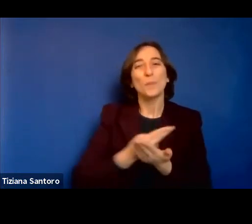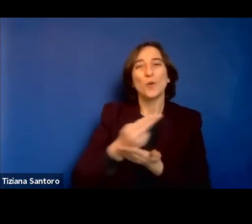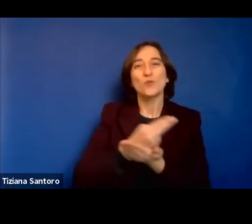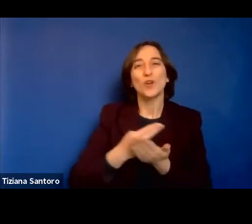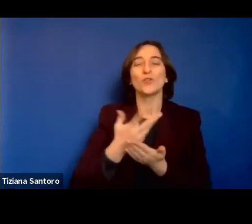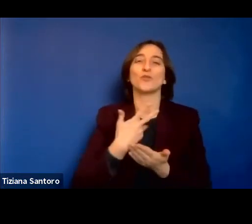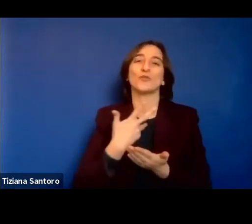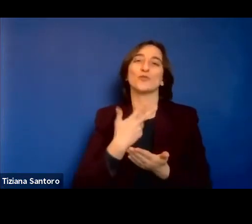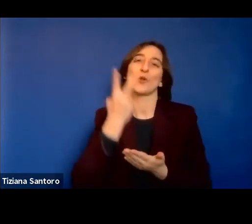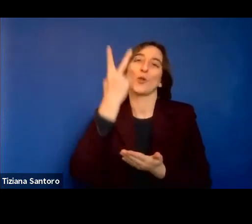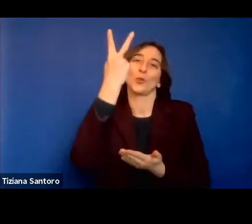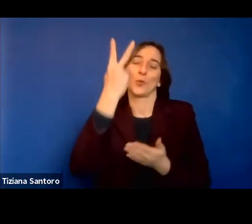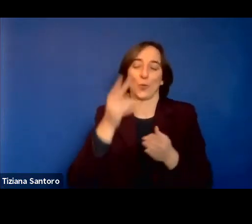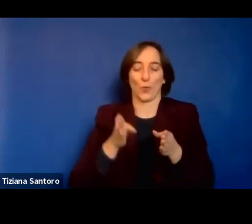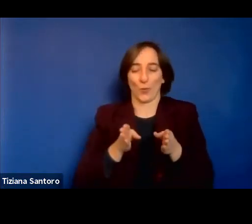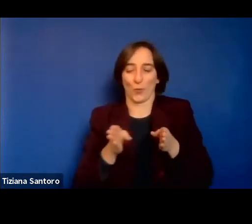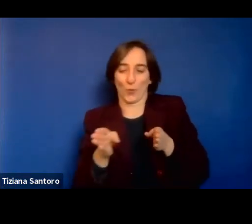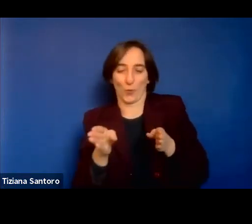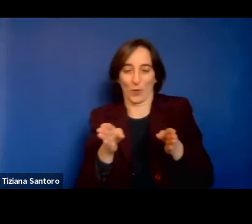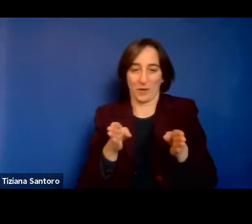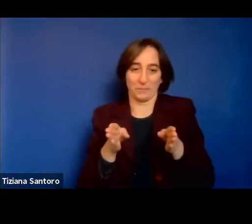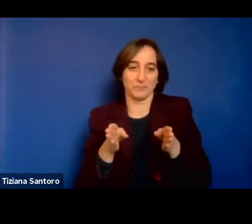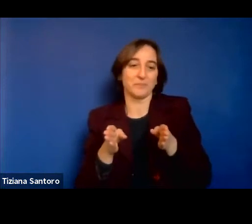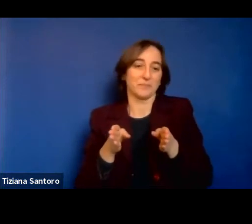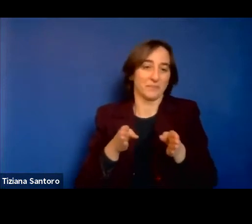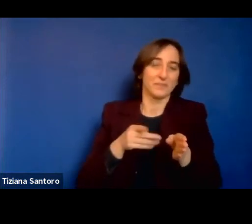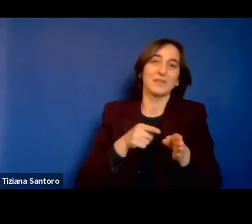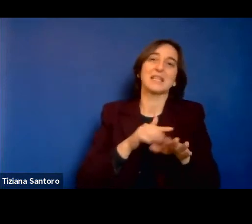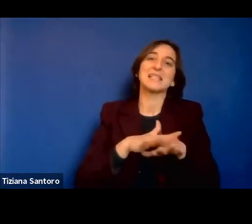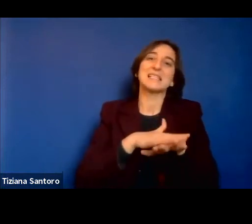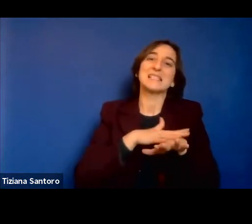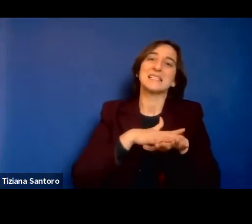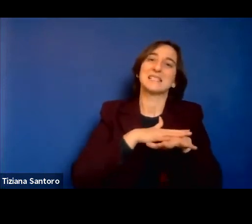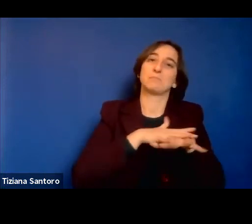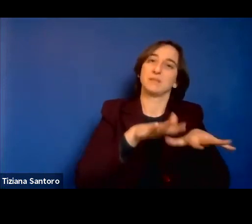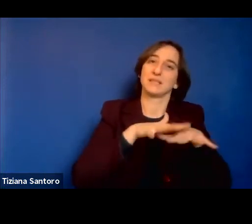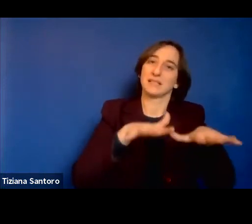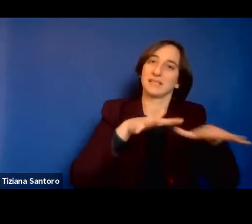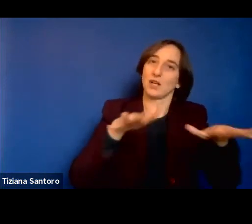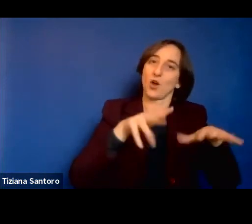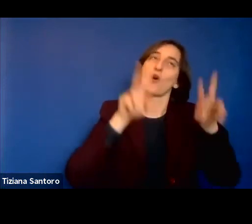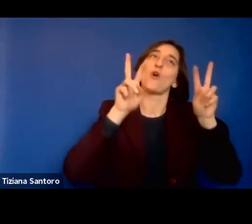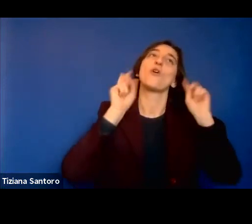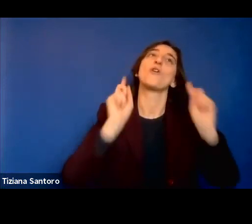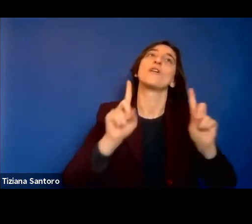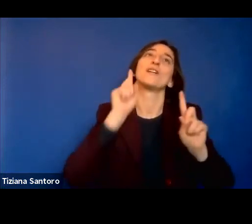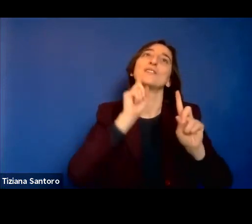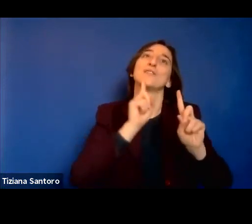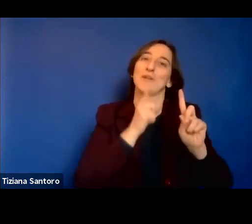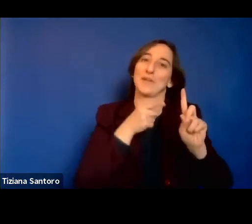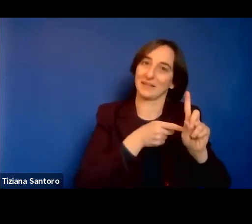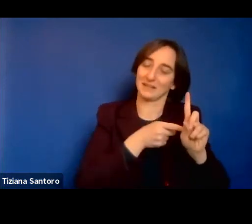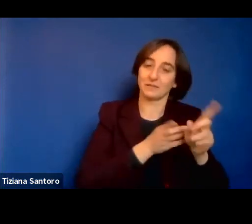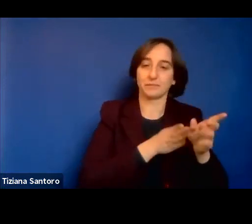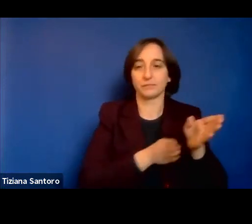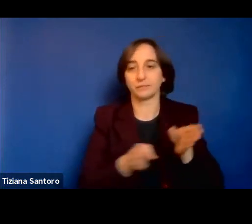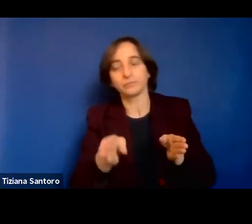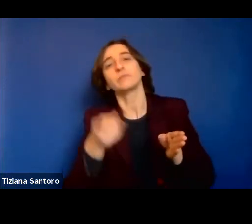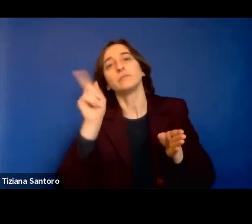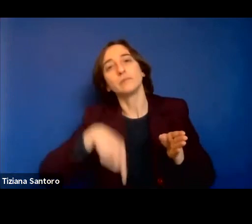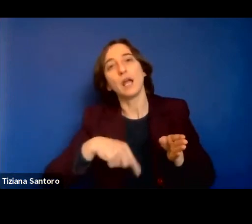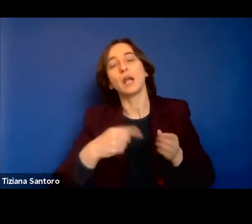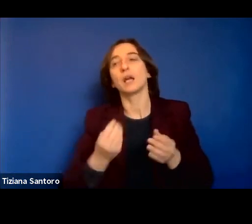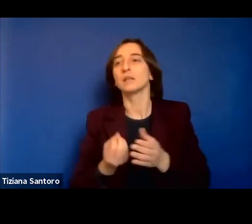sostanzialmente due, sono due direzioni, la sensibilizzazione sui temi della sordità e lo sviluppo di consapevolezza